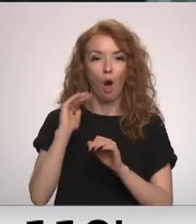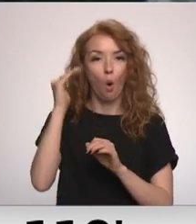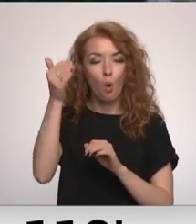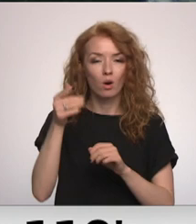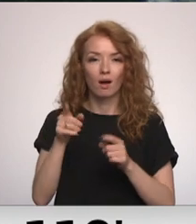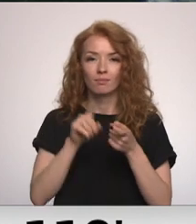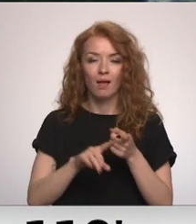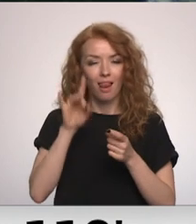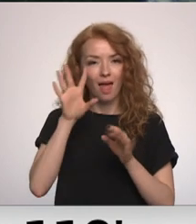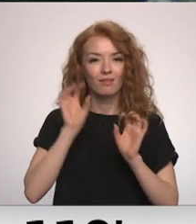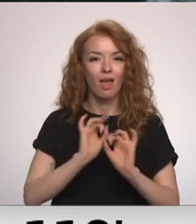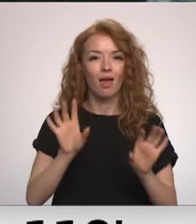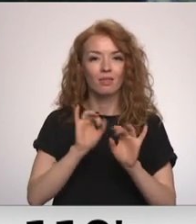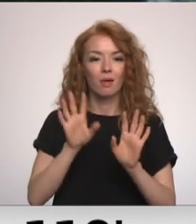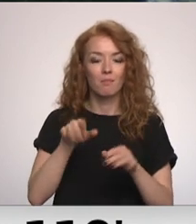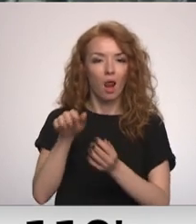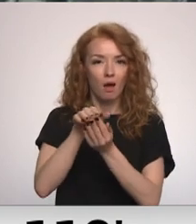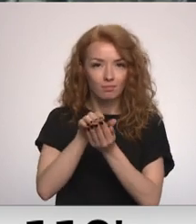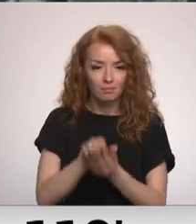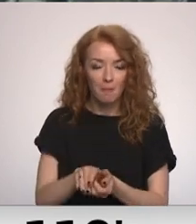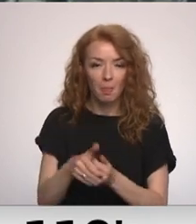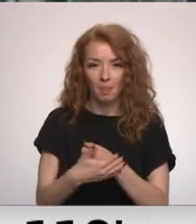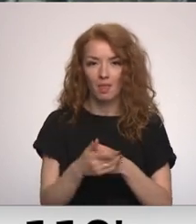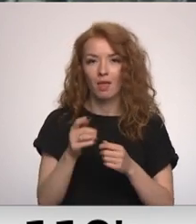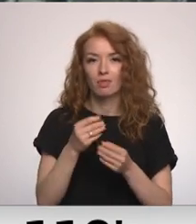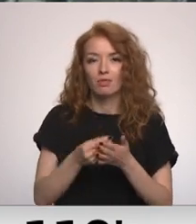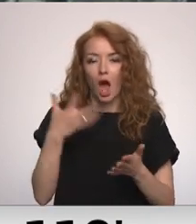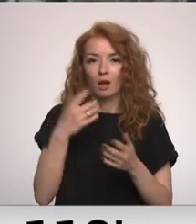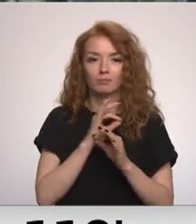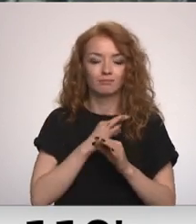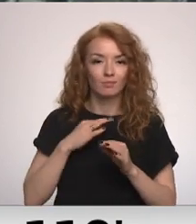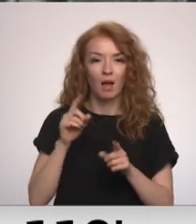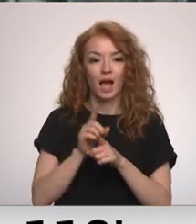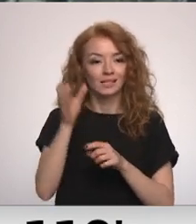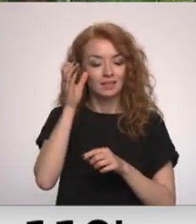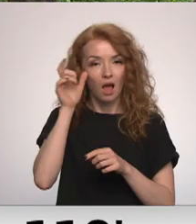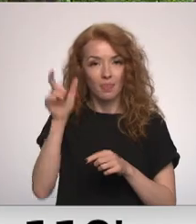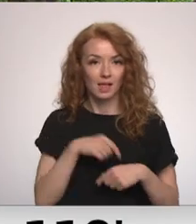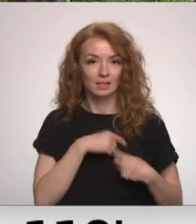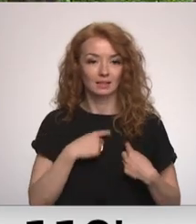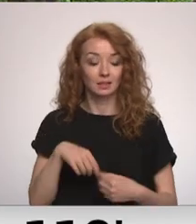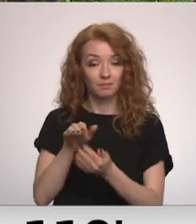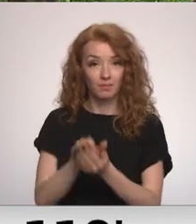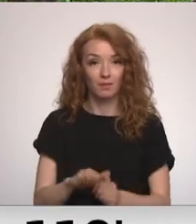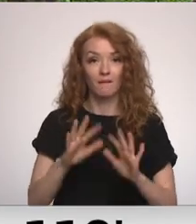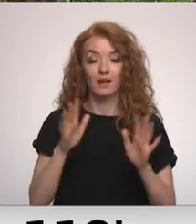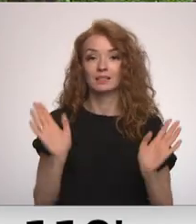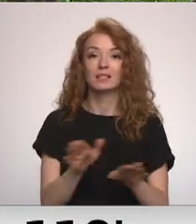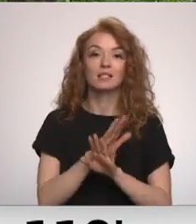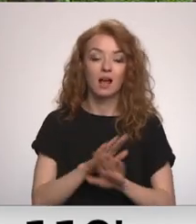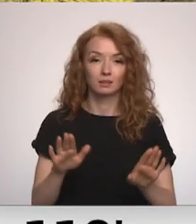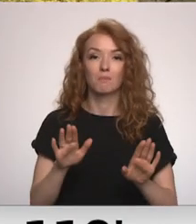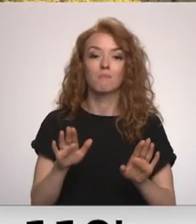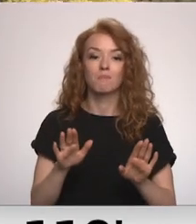ar leģendu par apraktiem Mauricas dārgumiem, salā apglabātu zinātnieka sirdi vai dziesmu ar ārijas elksnes